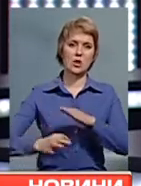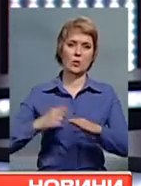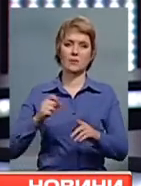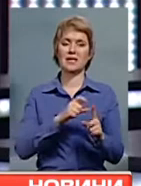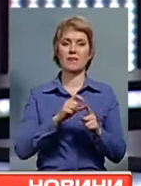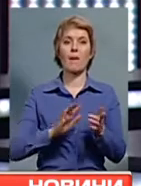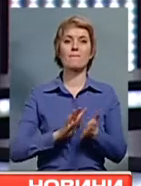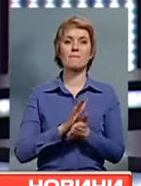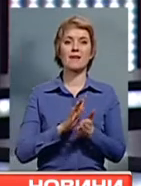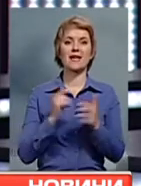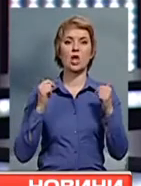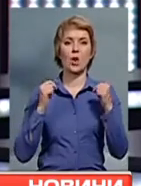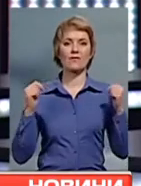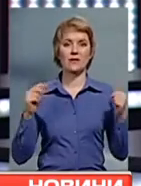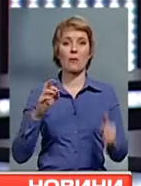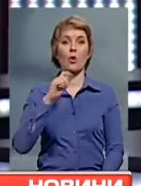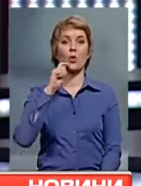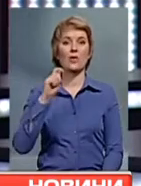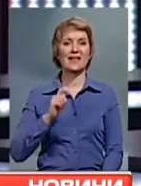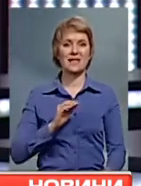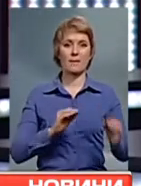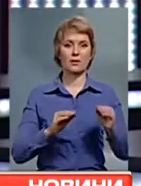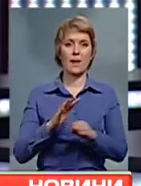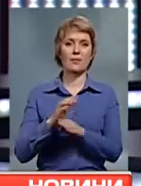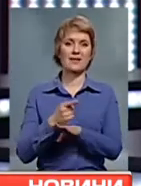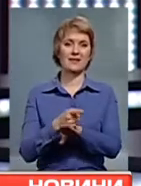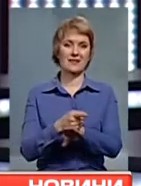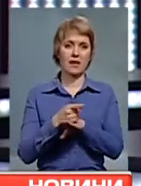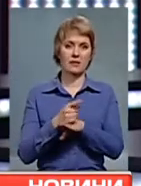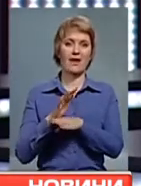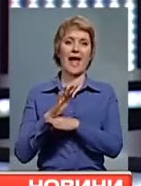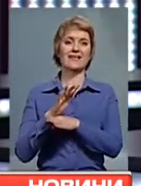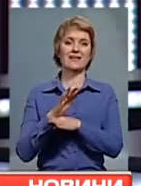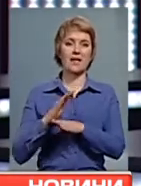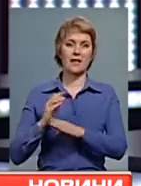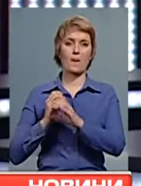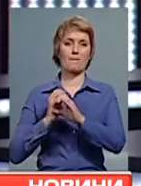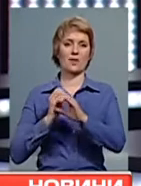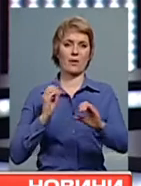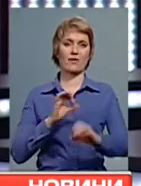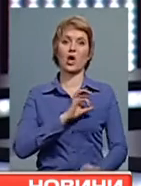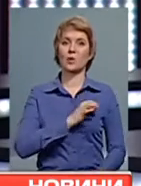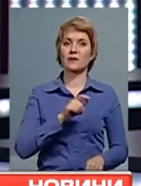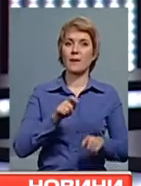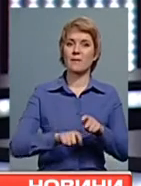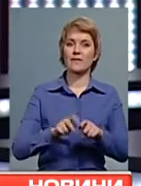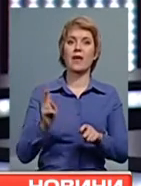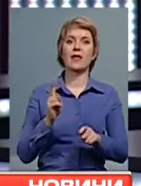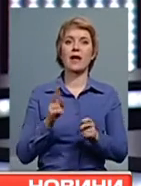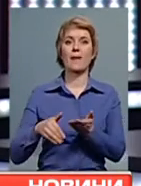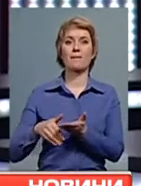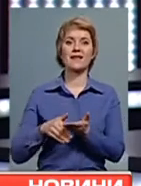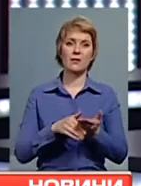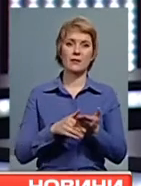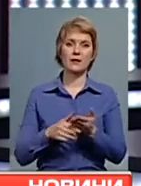прес-офіцера Анатолія Стельмаха, по українських позиціях б'ють із танків, артилерії та мінометів. Водночас розвідка перевіряє, яке підкріплення надійшло